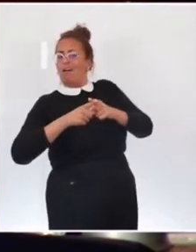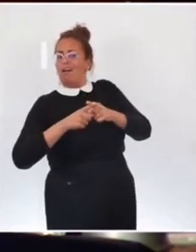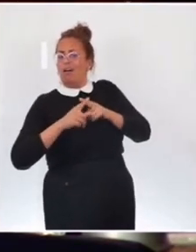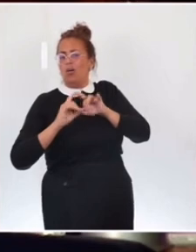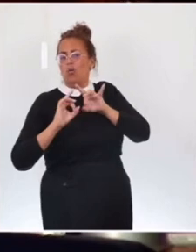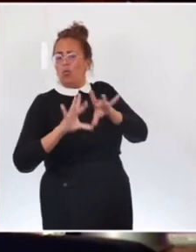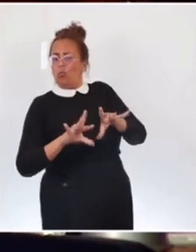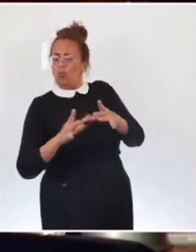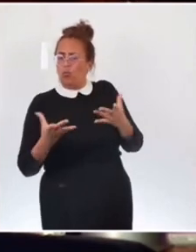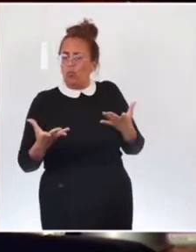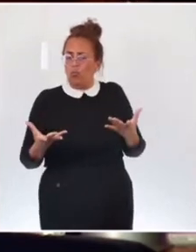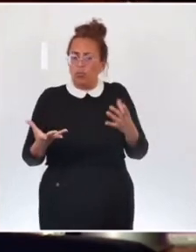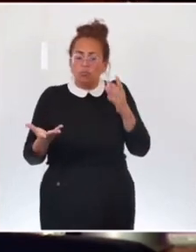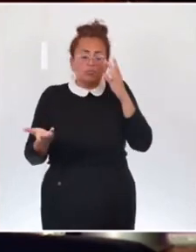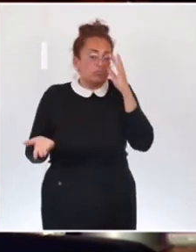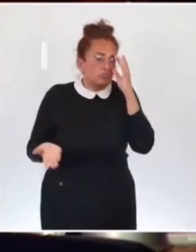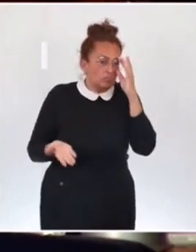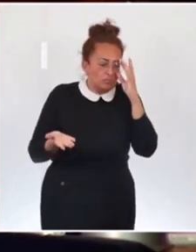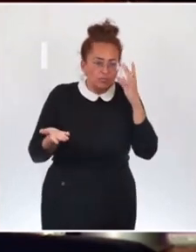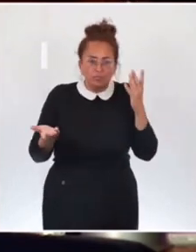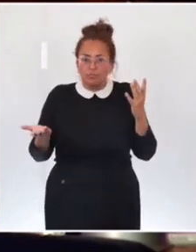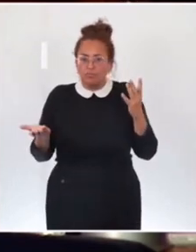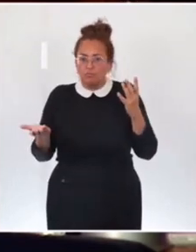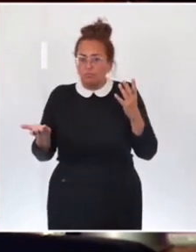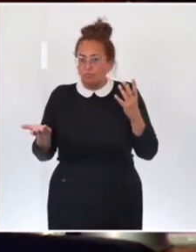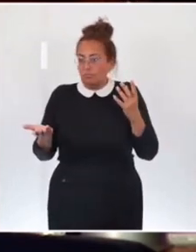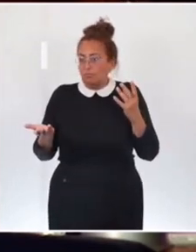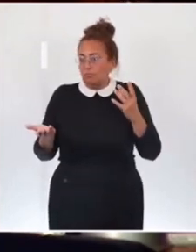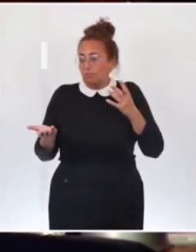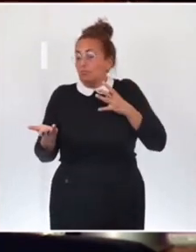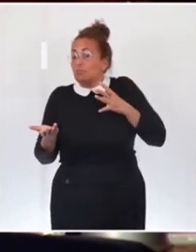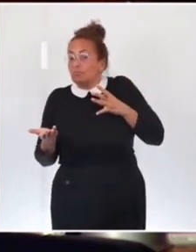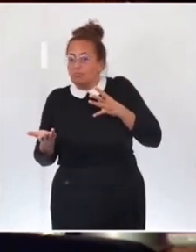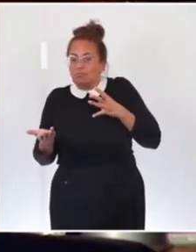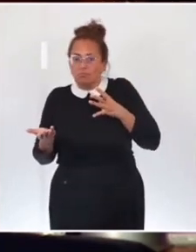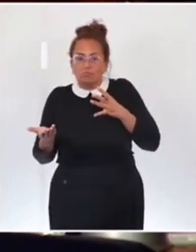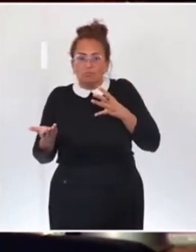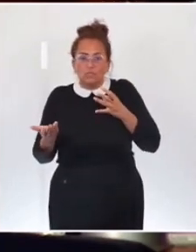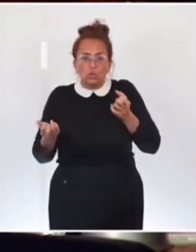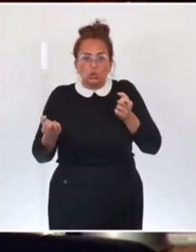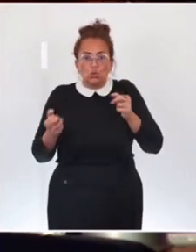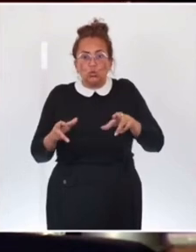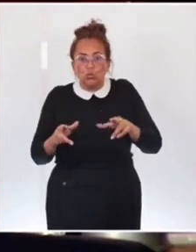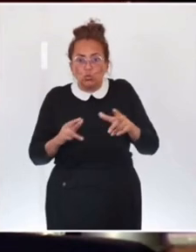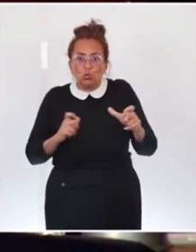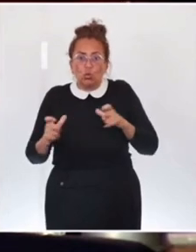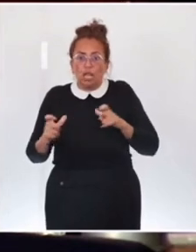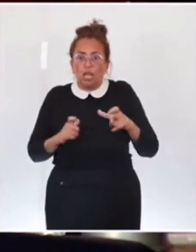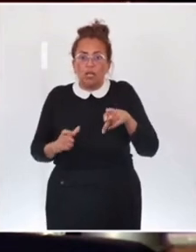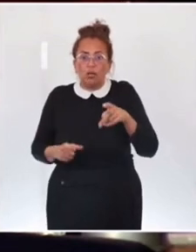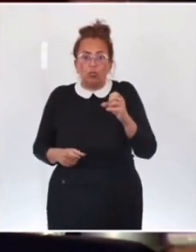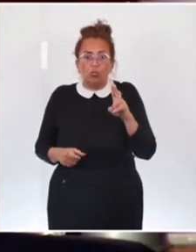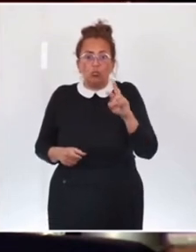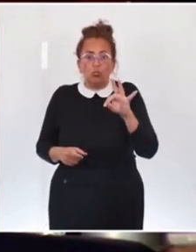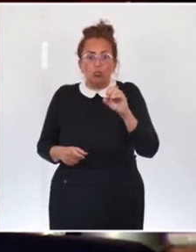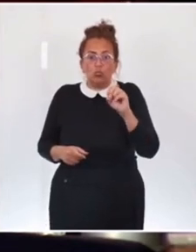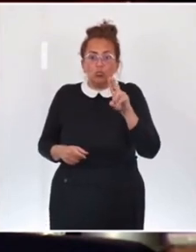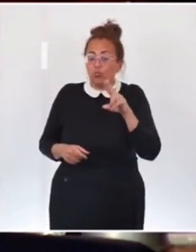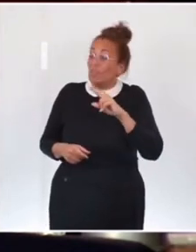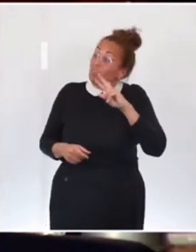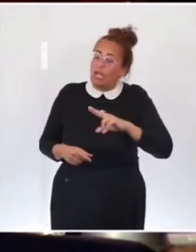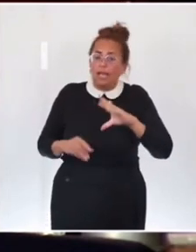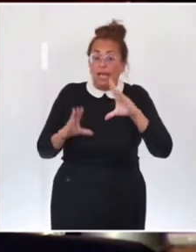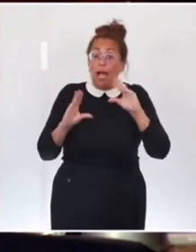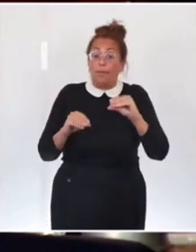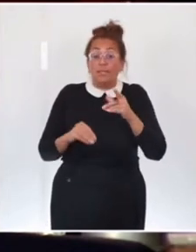sort? Parce qu'il y a une chose qui est certaine, et je voulais le dire à mon collègue Philippe Poutou, c'est que ce n'est pas un bâtiment habitable facilement,